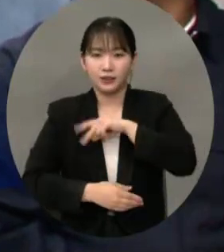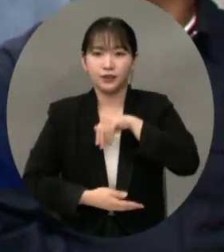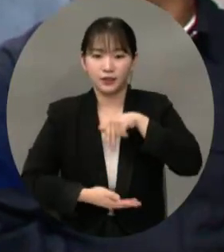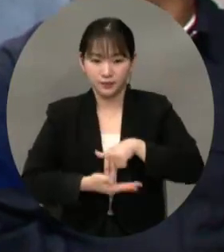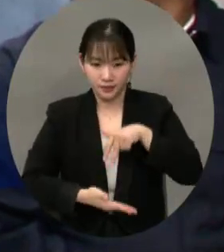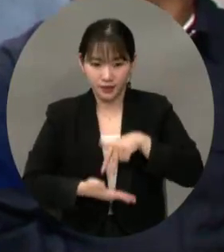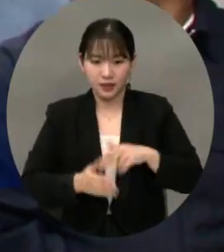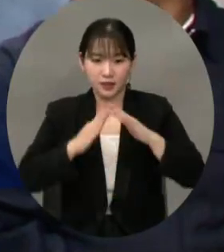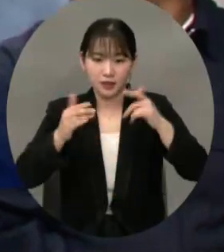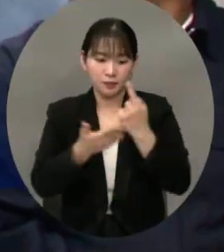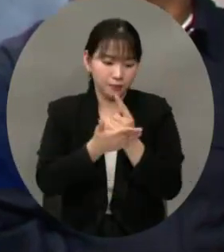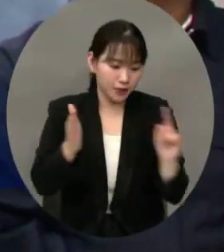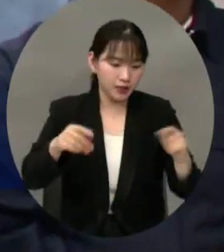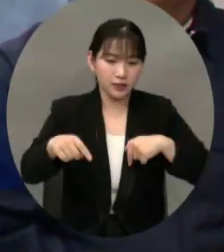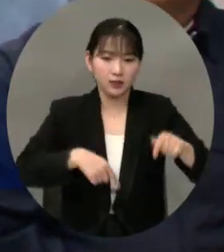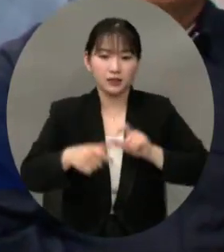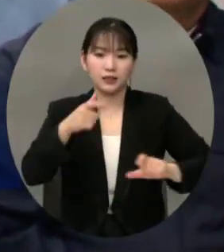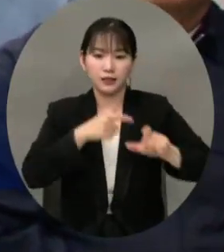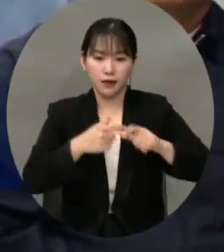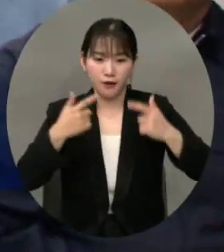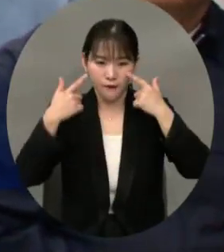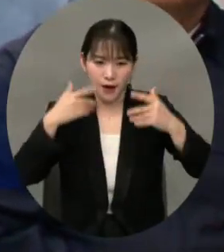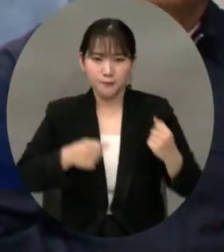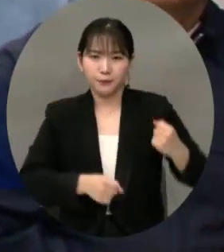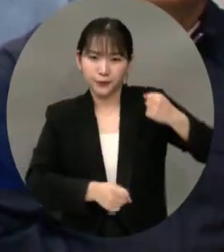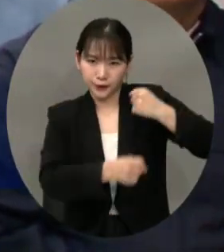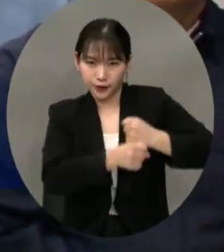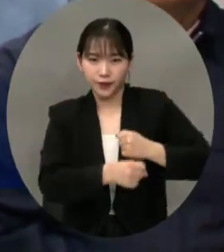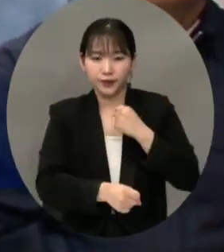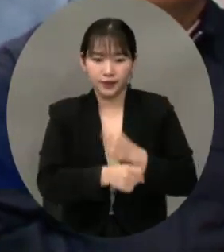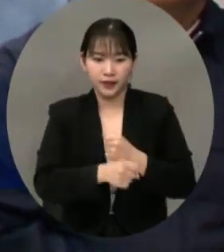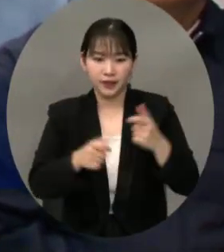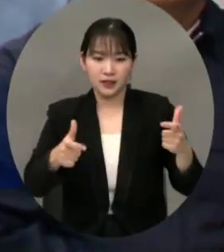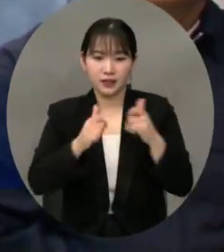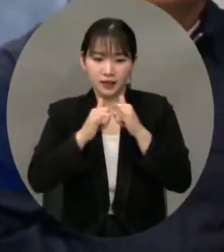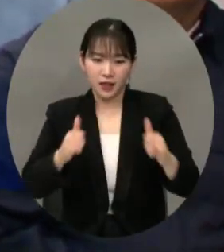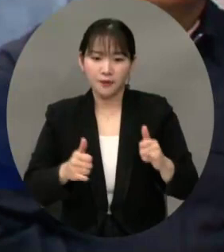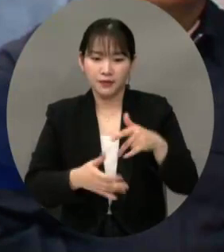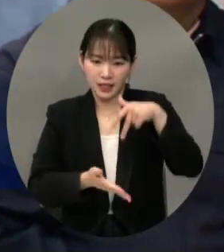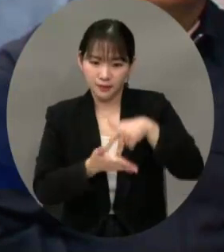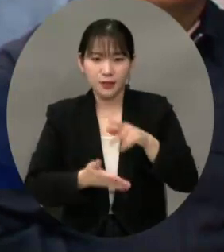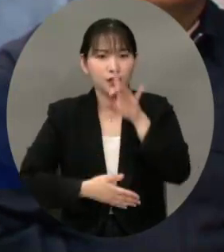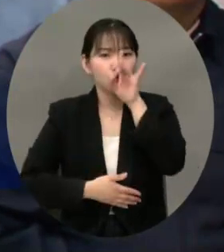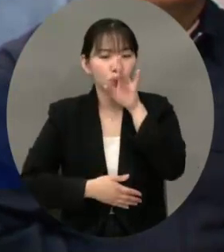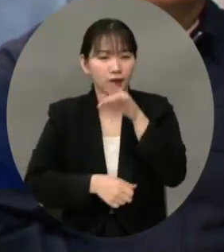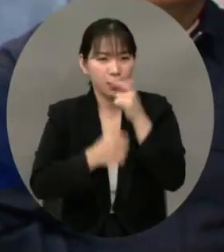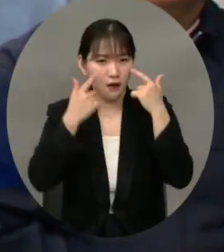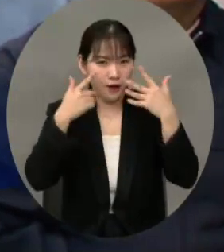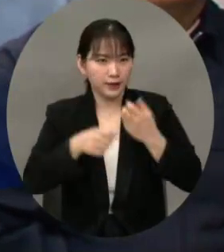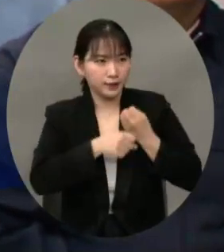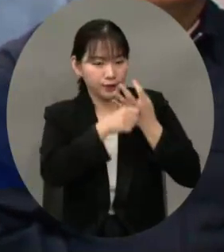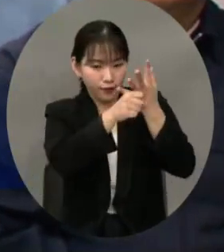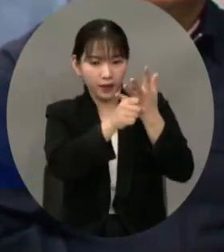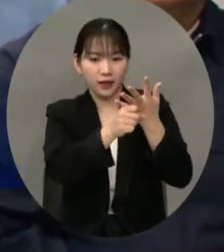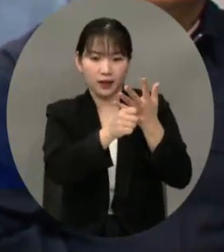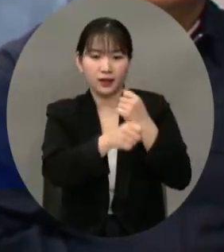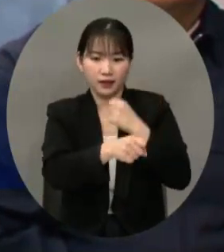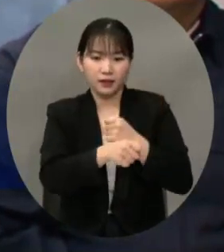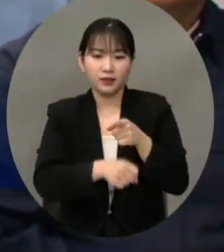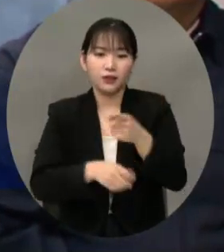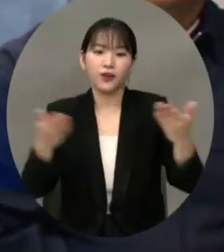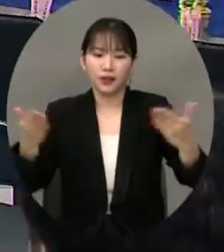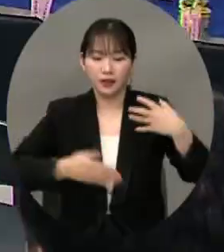전남의 소외된 정치를 좀 더 확고히 복원하고 또 지역민들의 목소리를 중앙에 제대로 전달할 수 있는